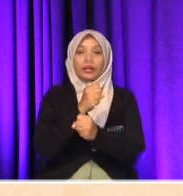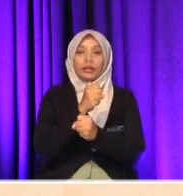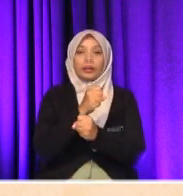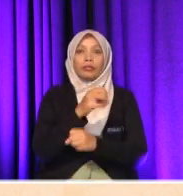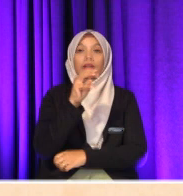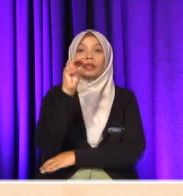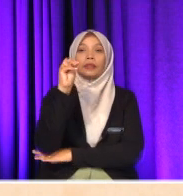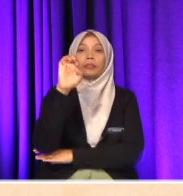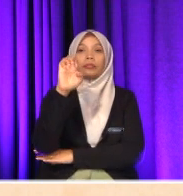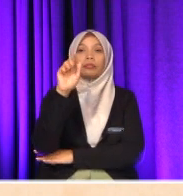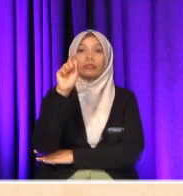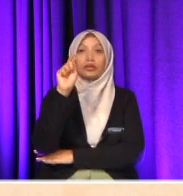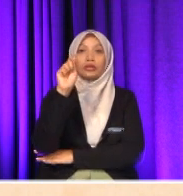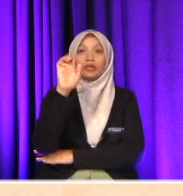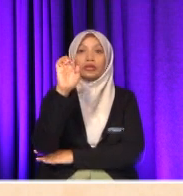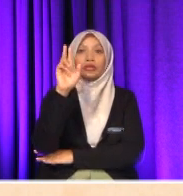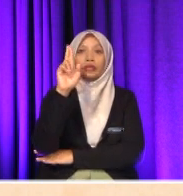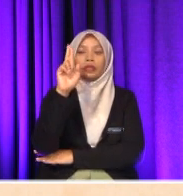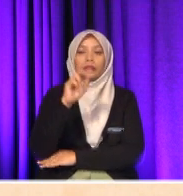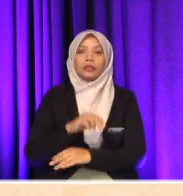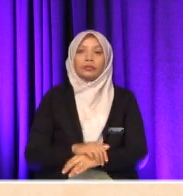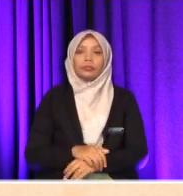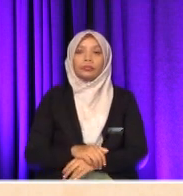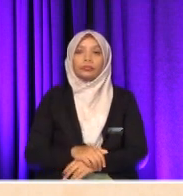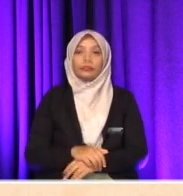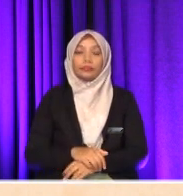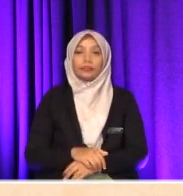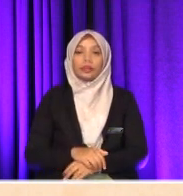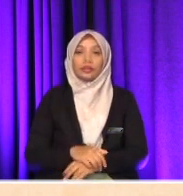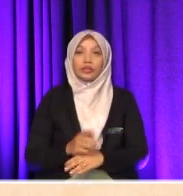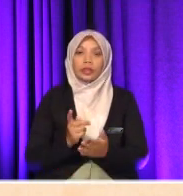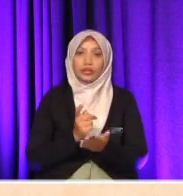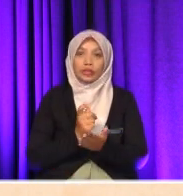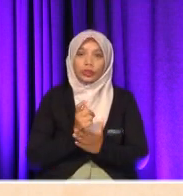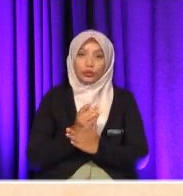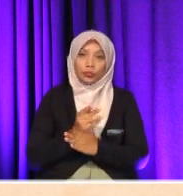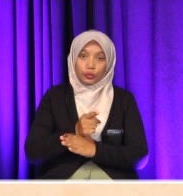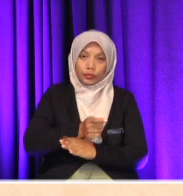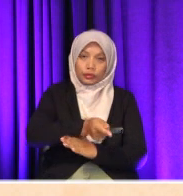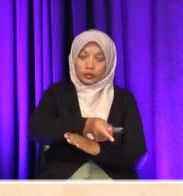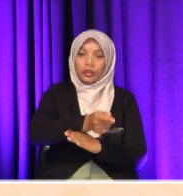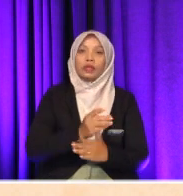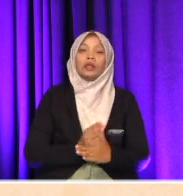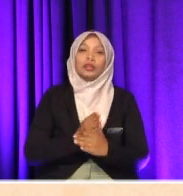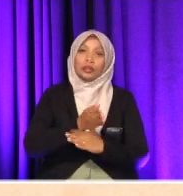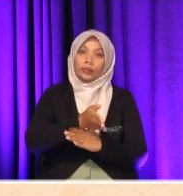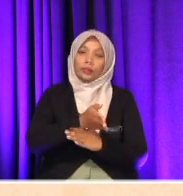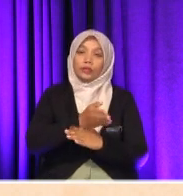di sini adalah bakalan Ai utama Mito terus kelengkapan seni tari